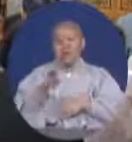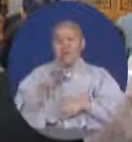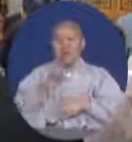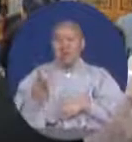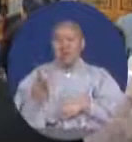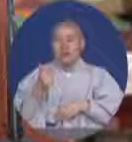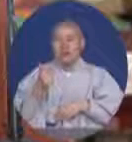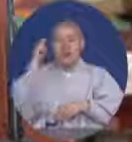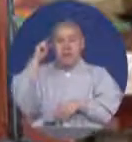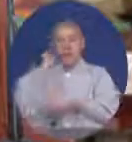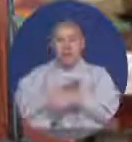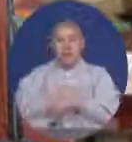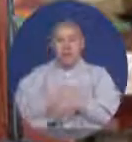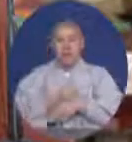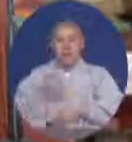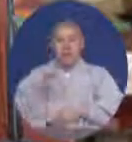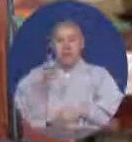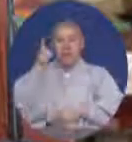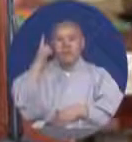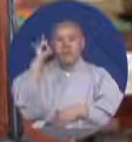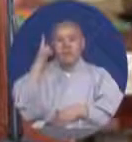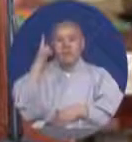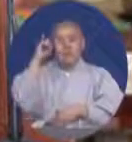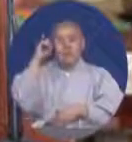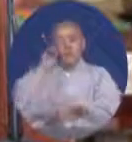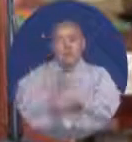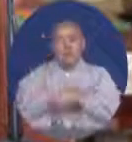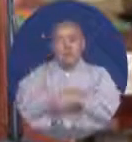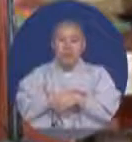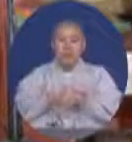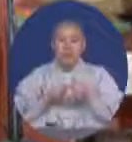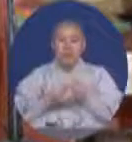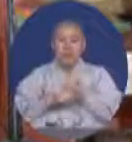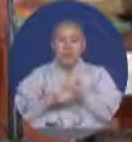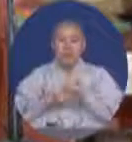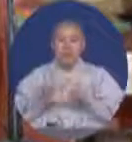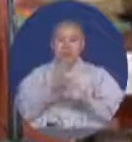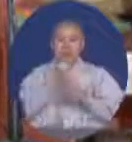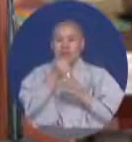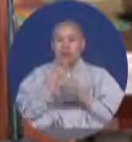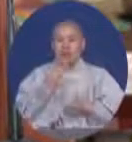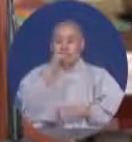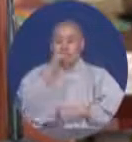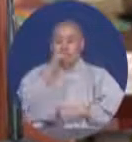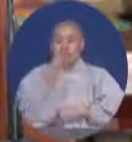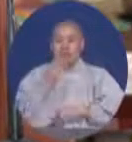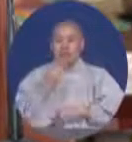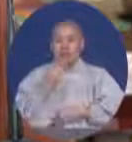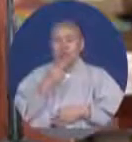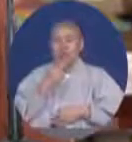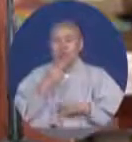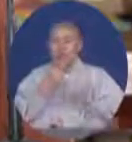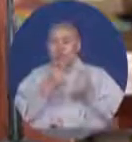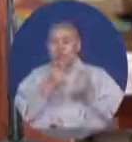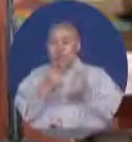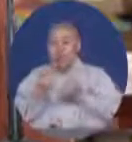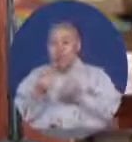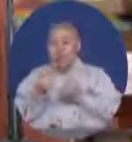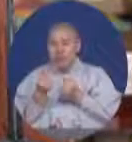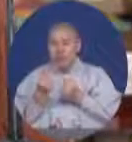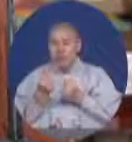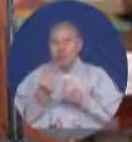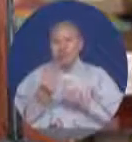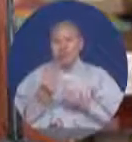향상반야. 그 향상 위로 향하는 그 반야는 불도 중생도 없는 거예요. 다 이게